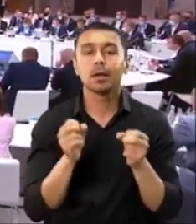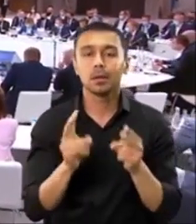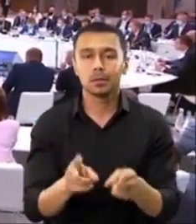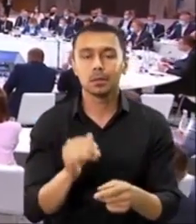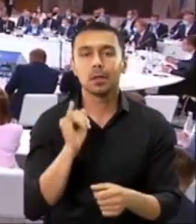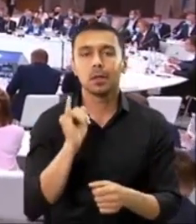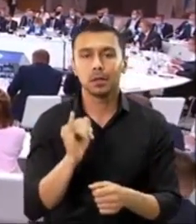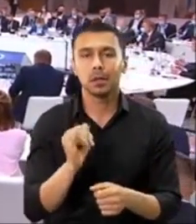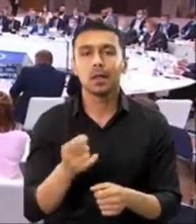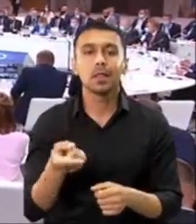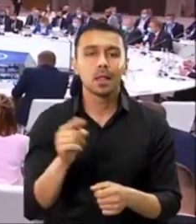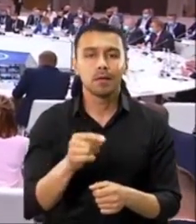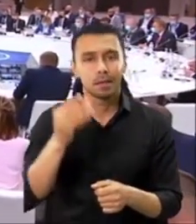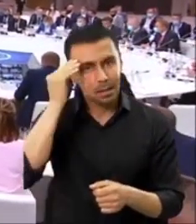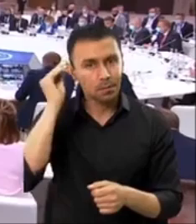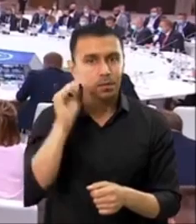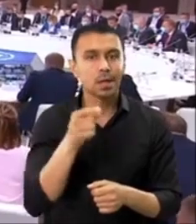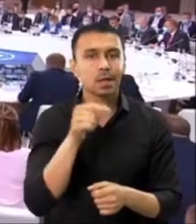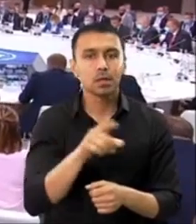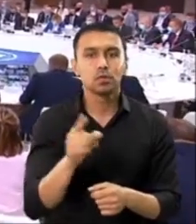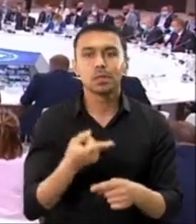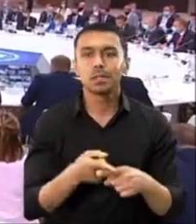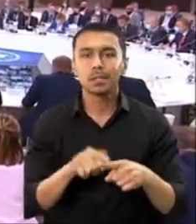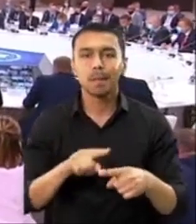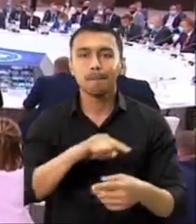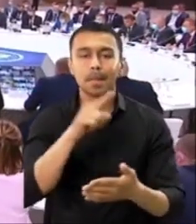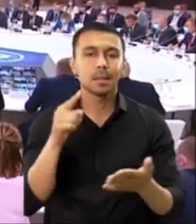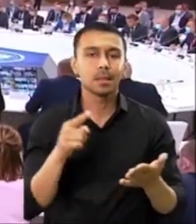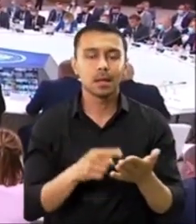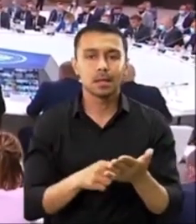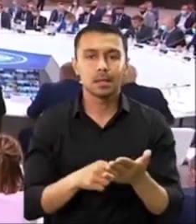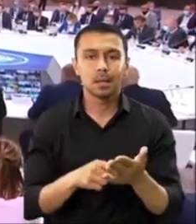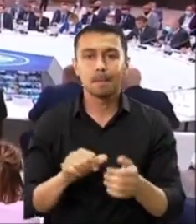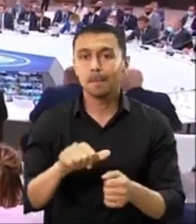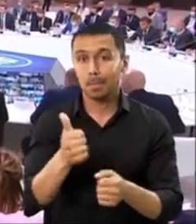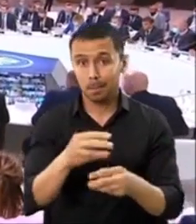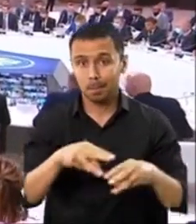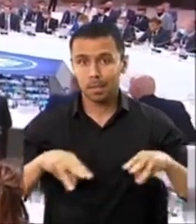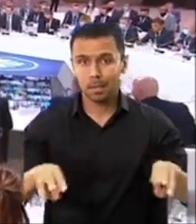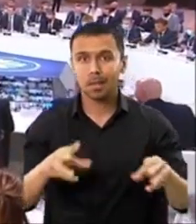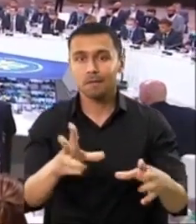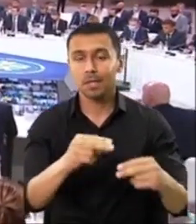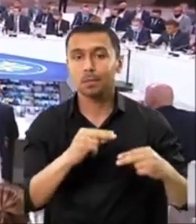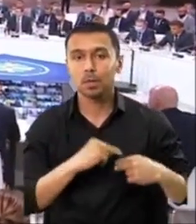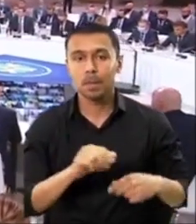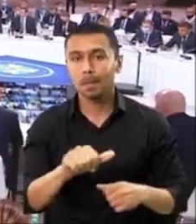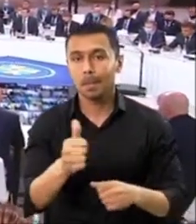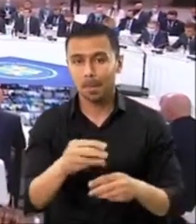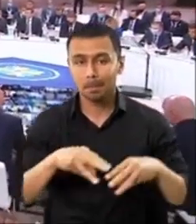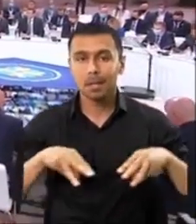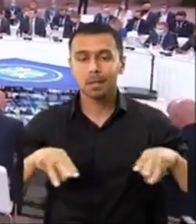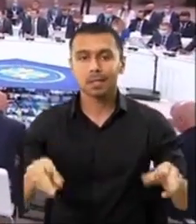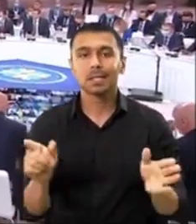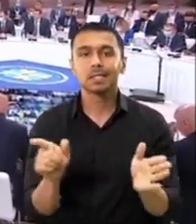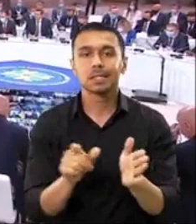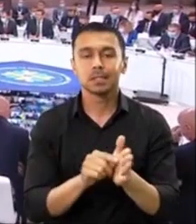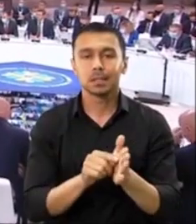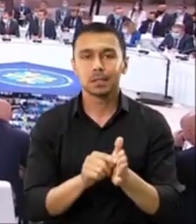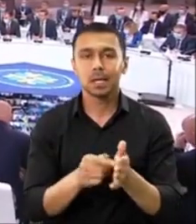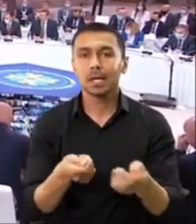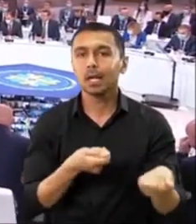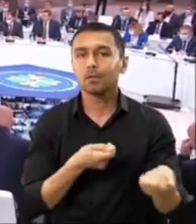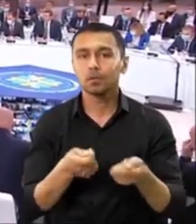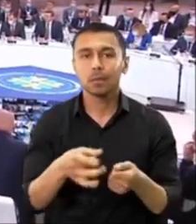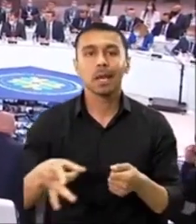навіть незважаючи на те, що це питання прем'єра і взаємодії прем'єра з керівництвом